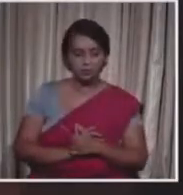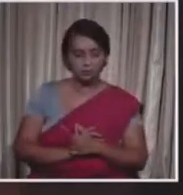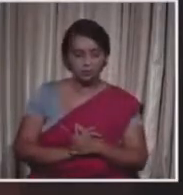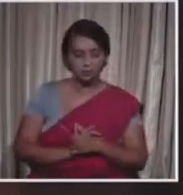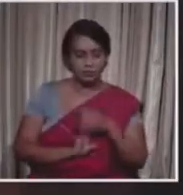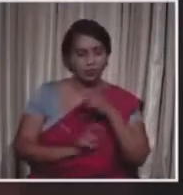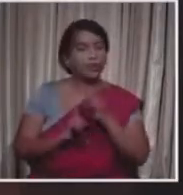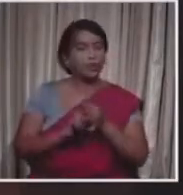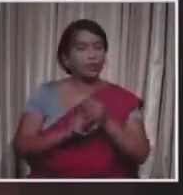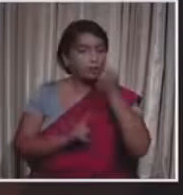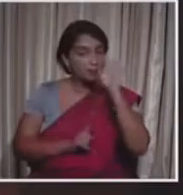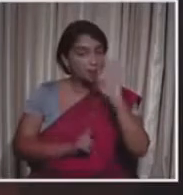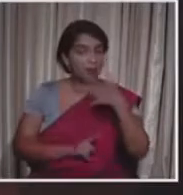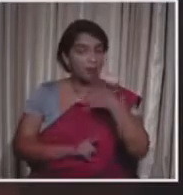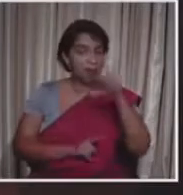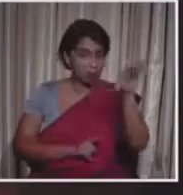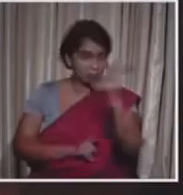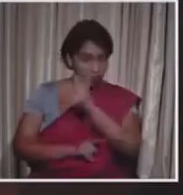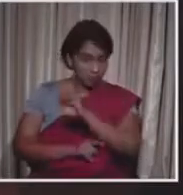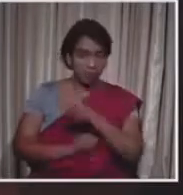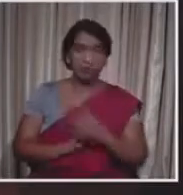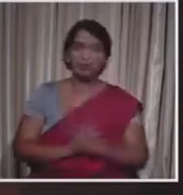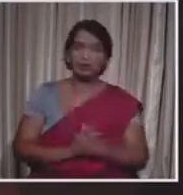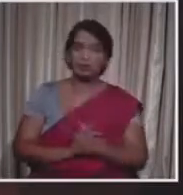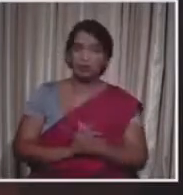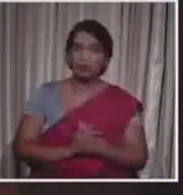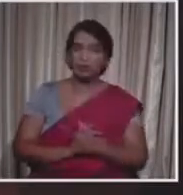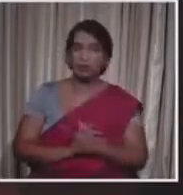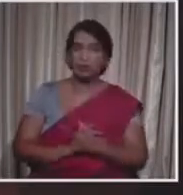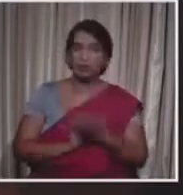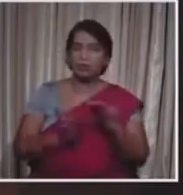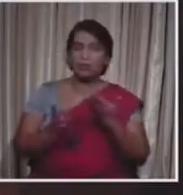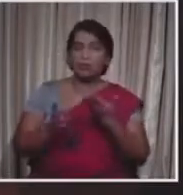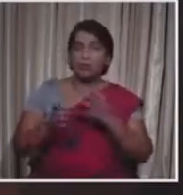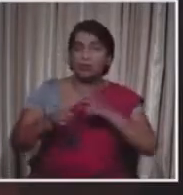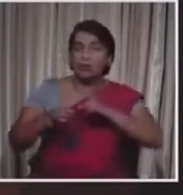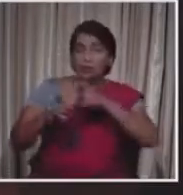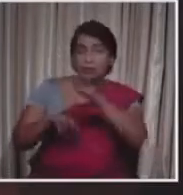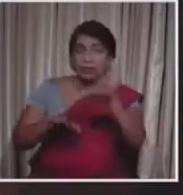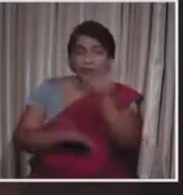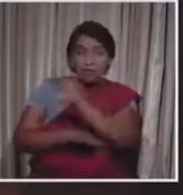මේ ජනාධිපතිතුමා පත්වන්නට මේ හිදස නිර්මාණය වුණේ